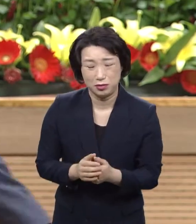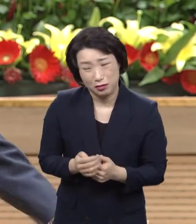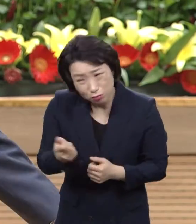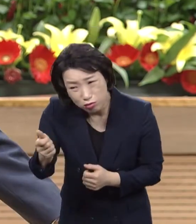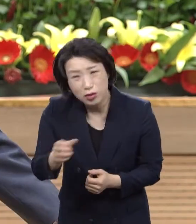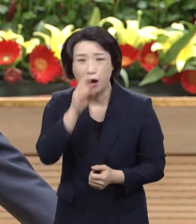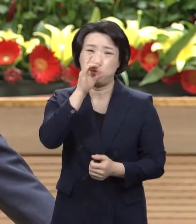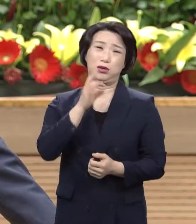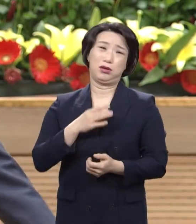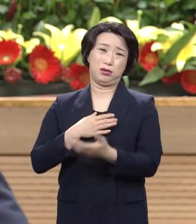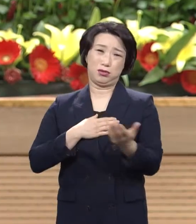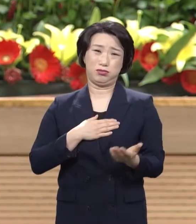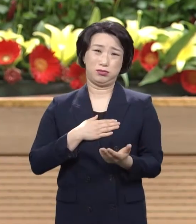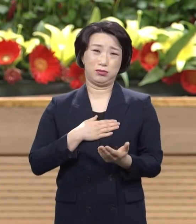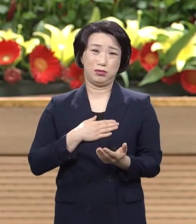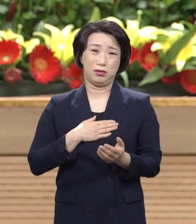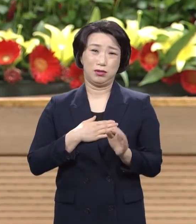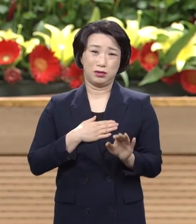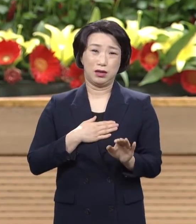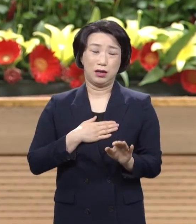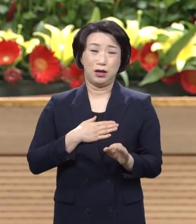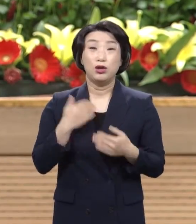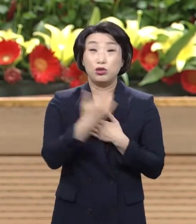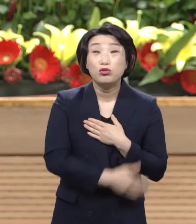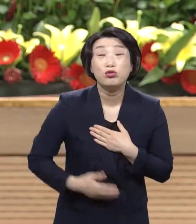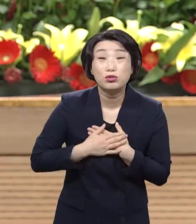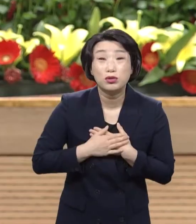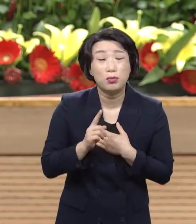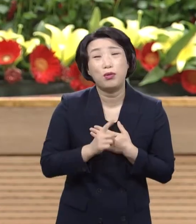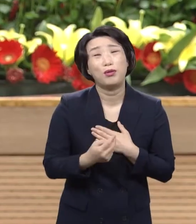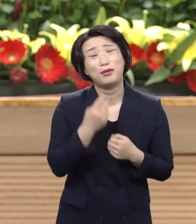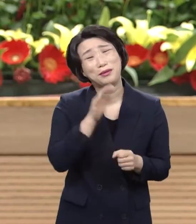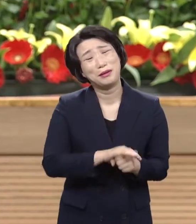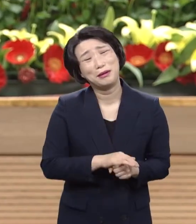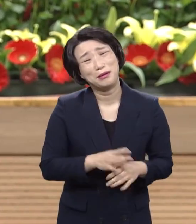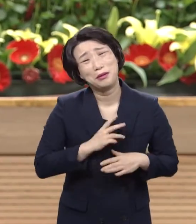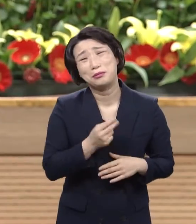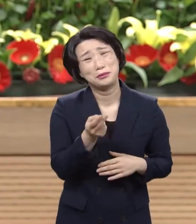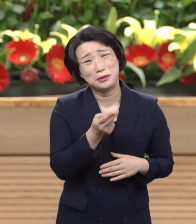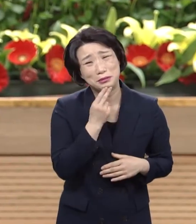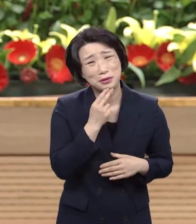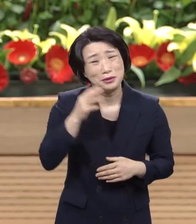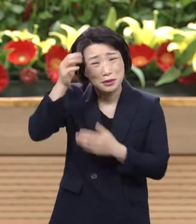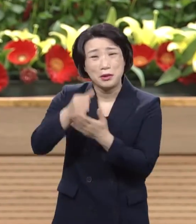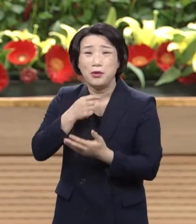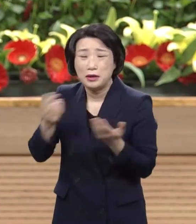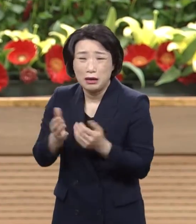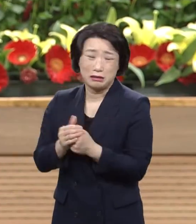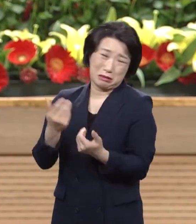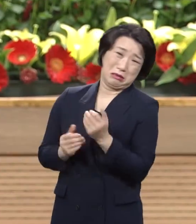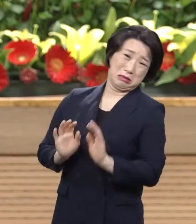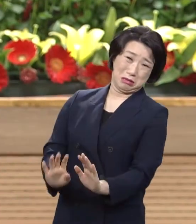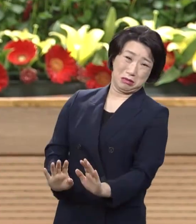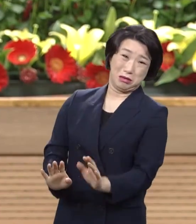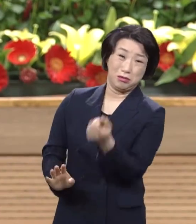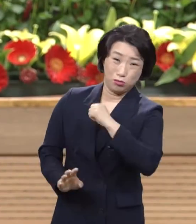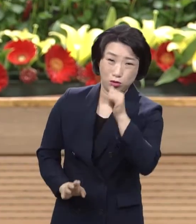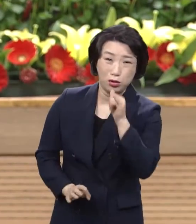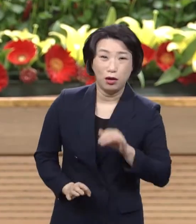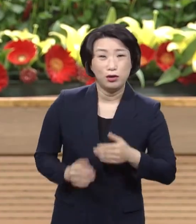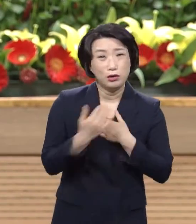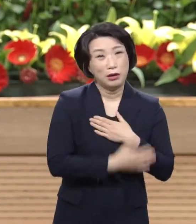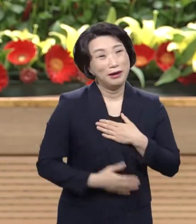무시하면 안 된다니까. 육신은 겁도 없이 성령의 소욕을 거스리는 녀석이니까